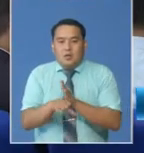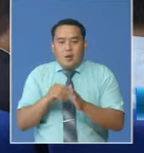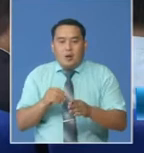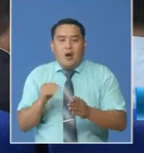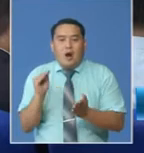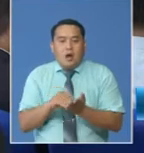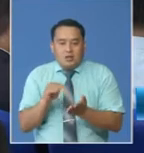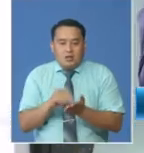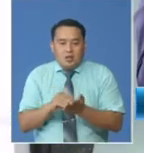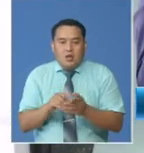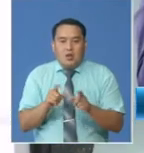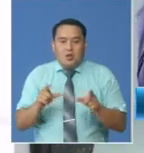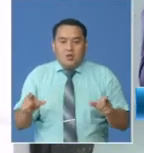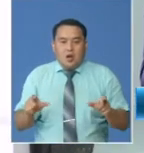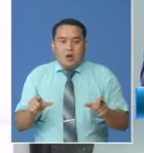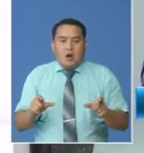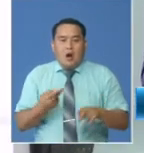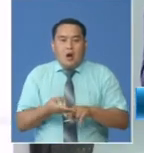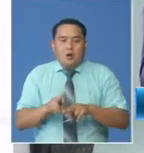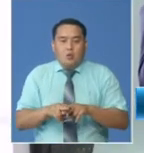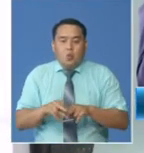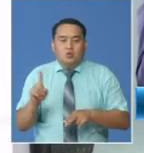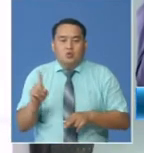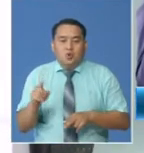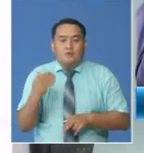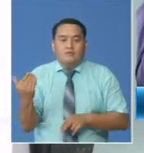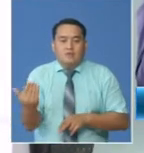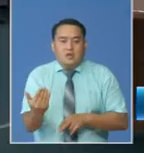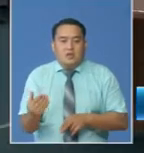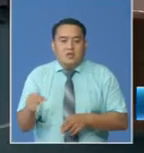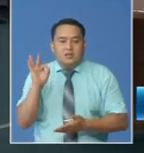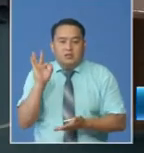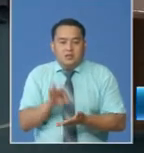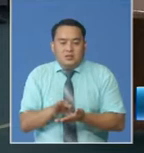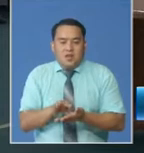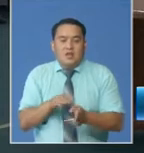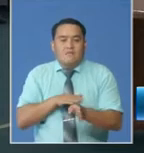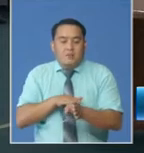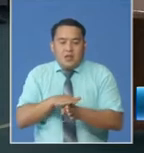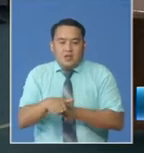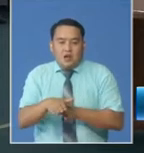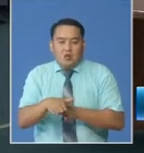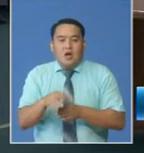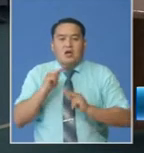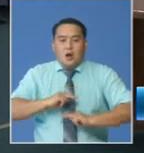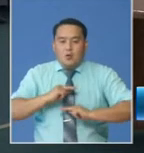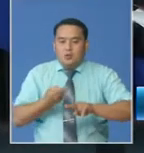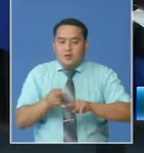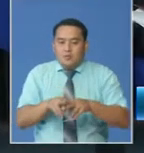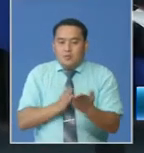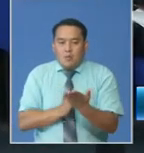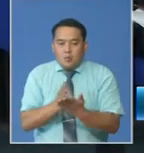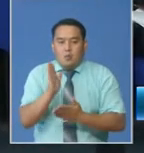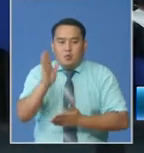положительно оценили работу градоначальника, который отметил, что все поставленные задачи выполняются, а работа в этом направлении